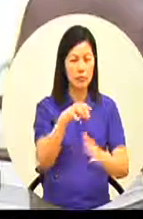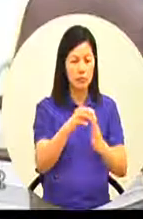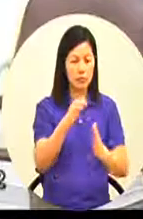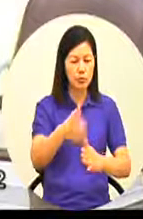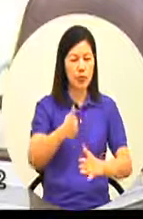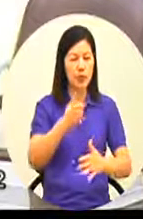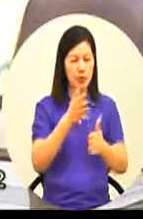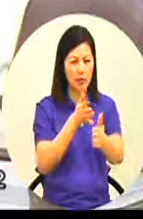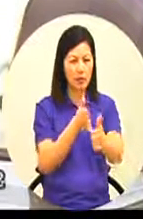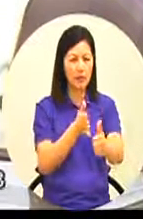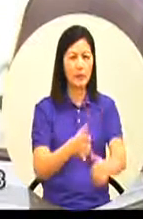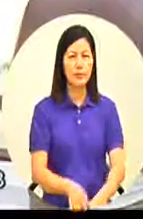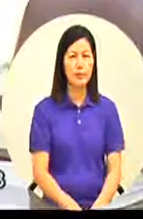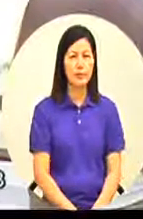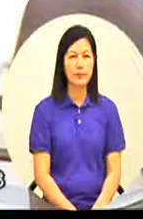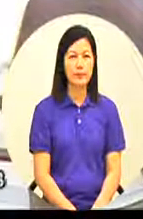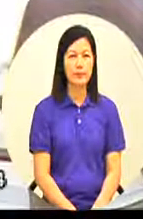咨询。